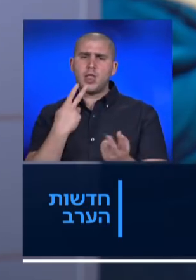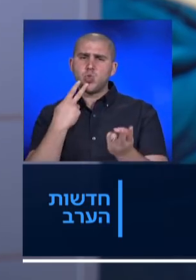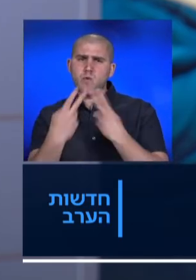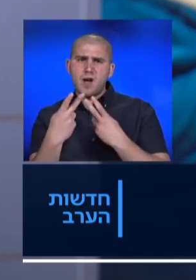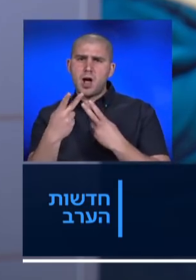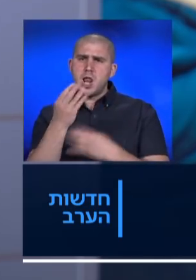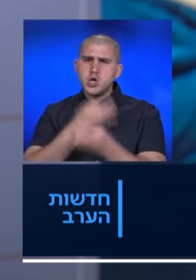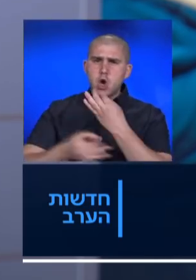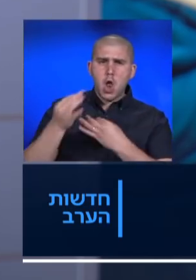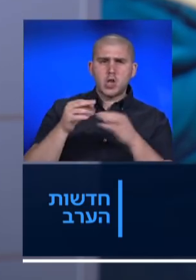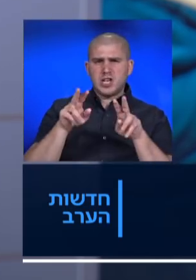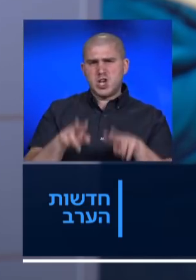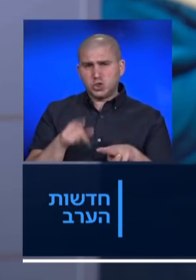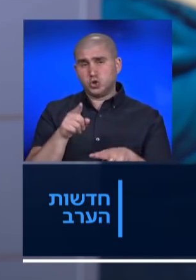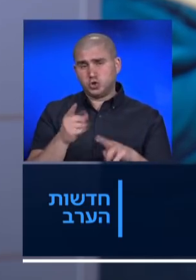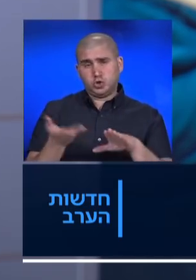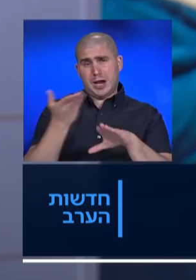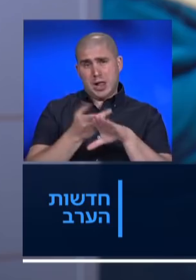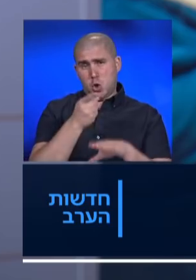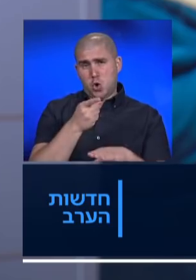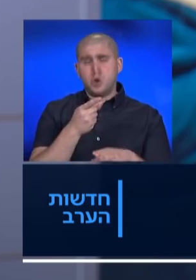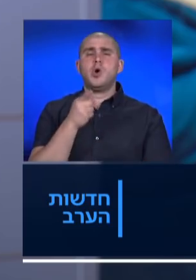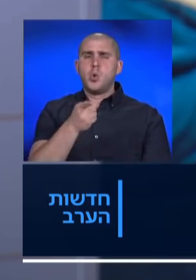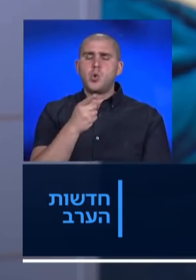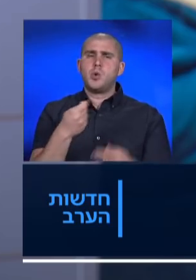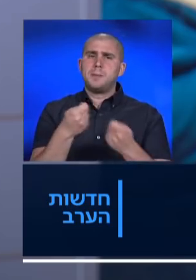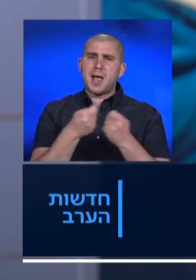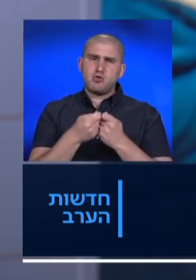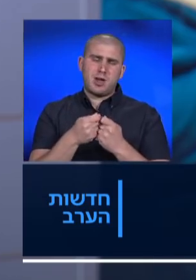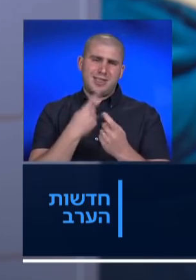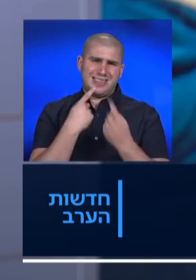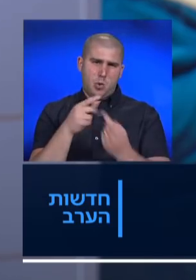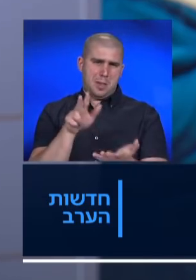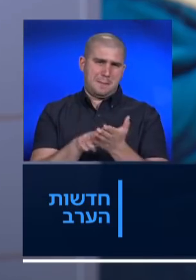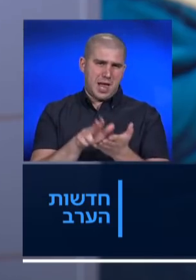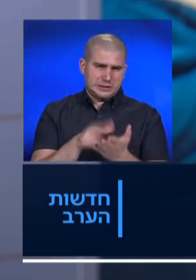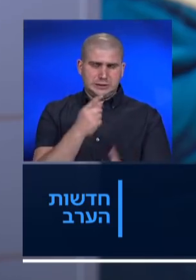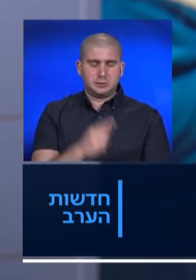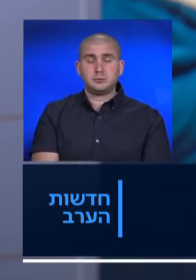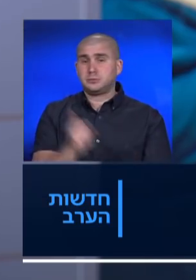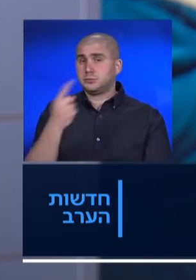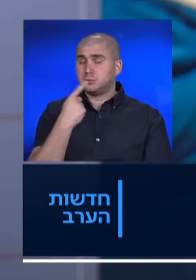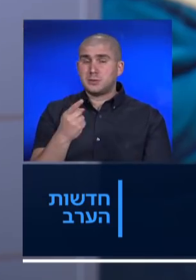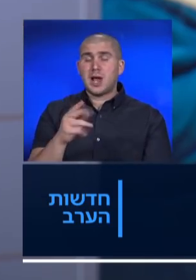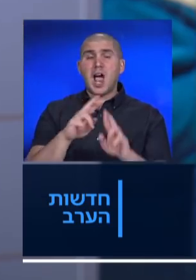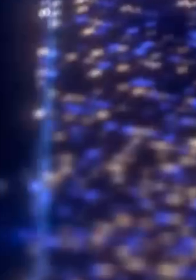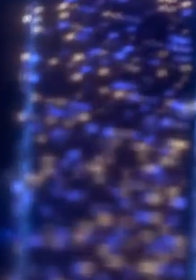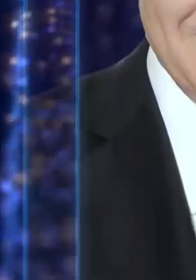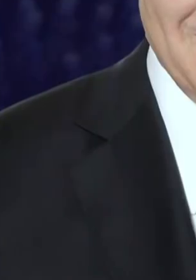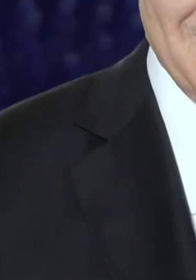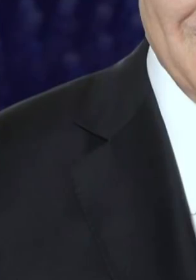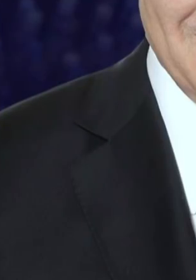ואחרות שיעלו, והוא מתייחס לדיון בבג"ץ, כפי שאמרת, ואומר לרשות השופטת, אין איזונים